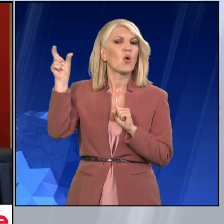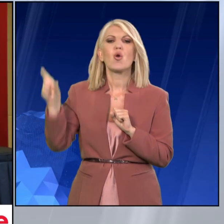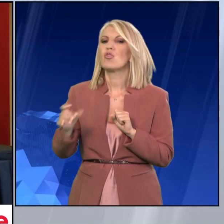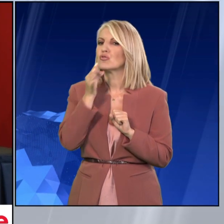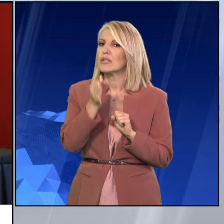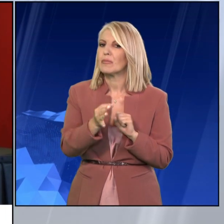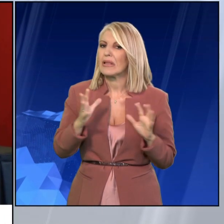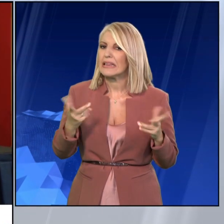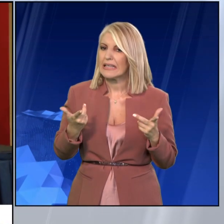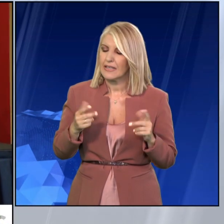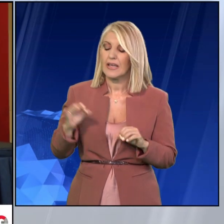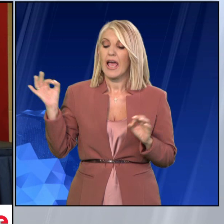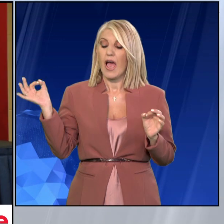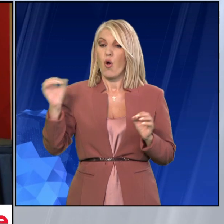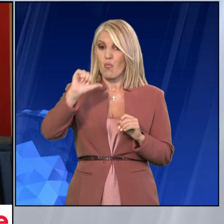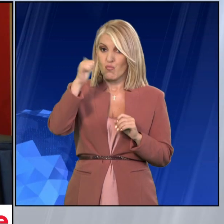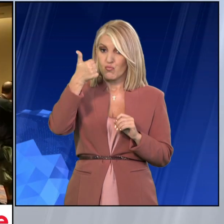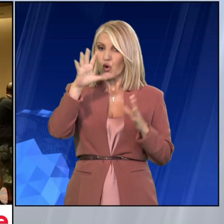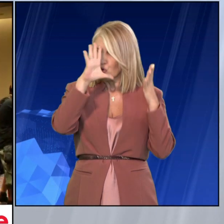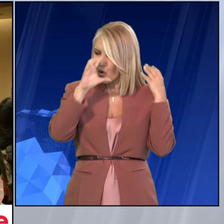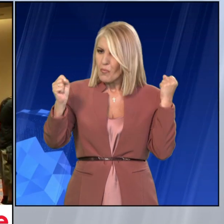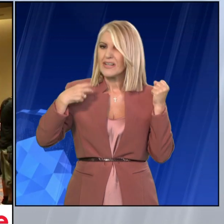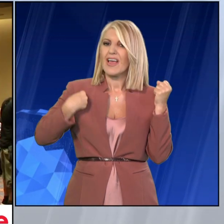Υπότιτλοι AUTHORWAVE